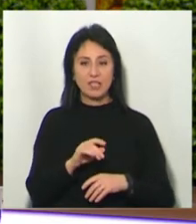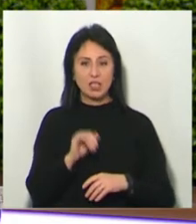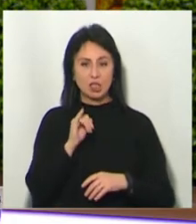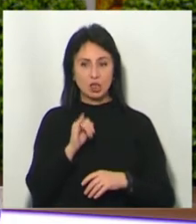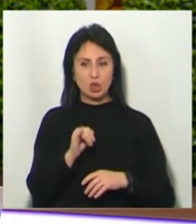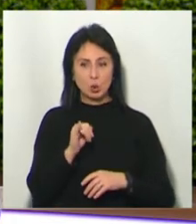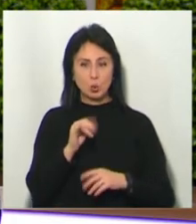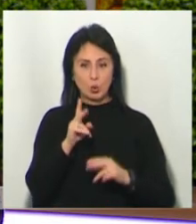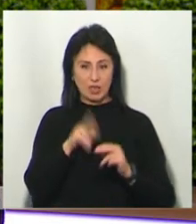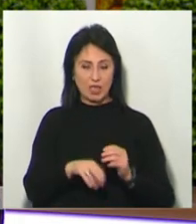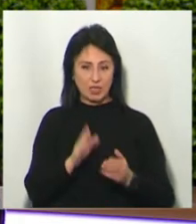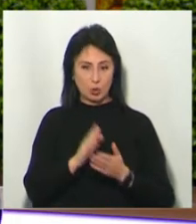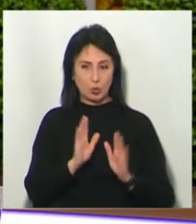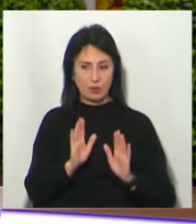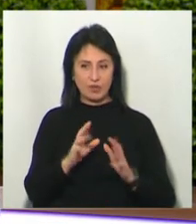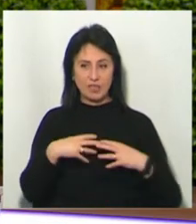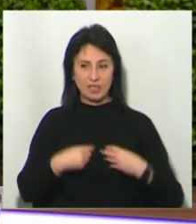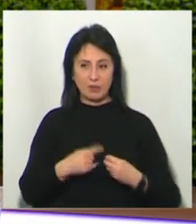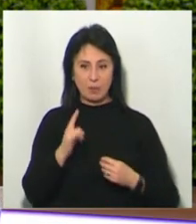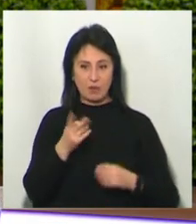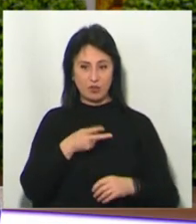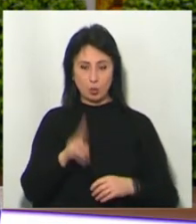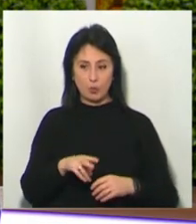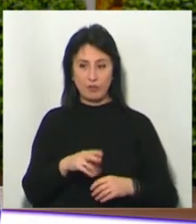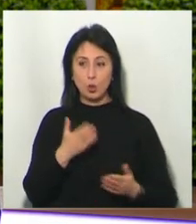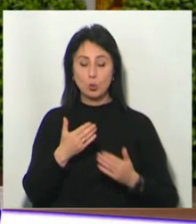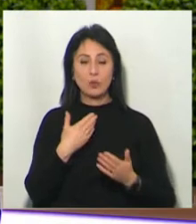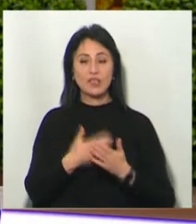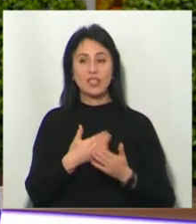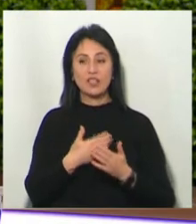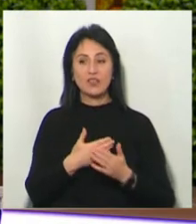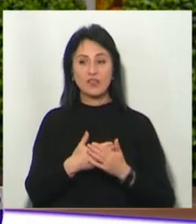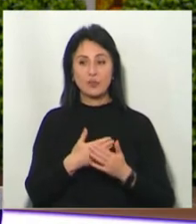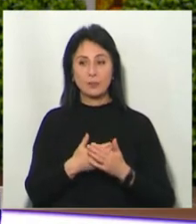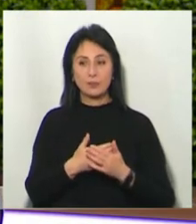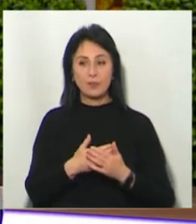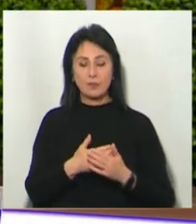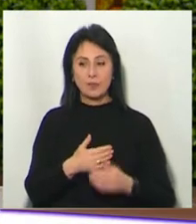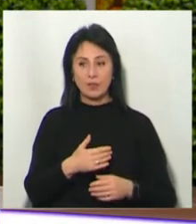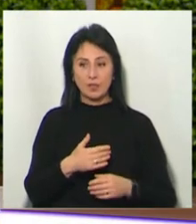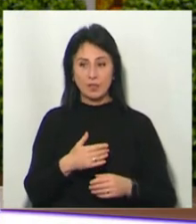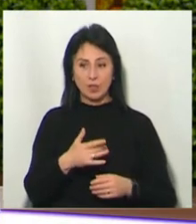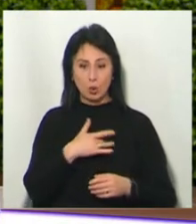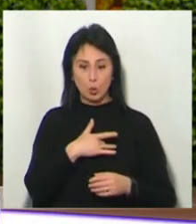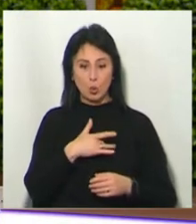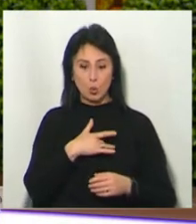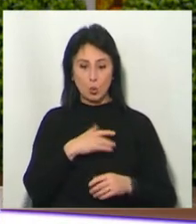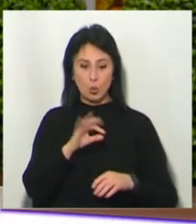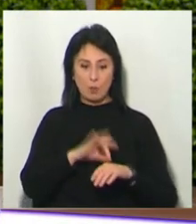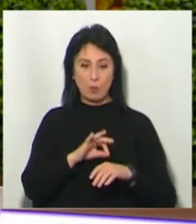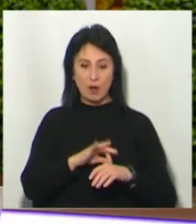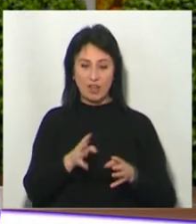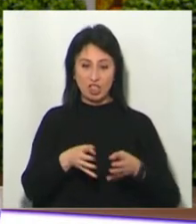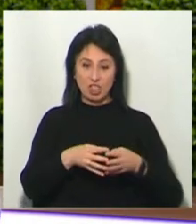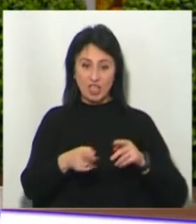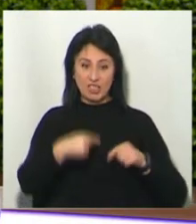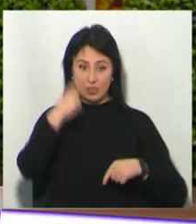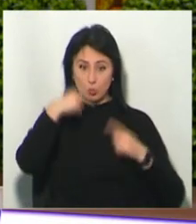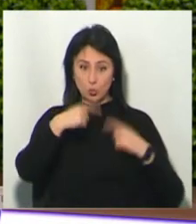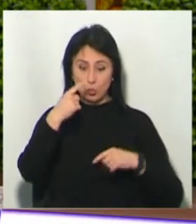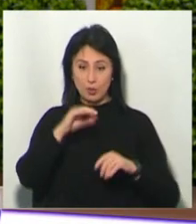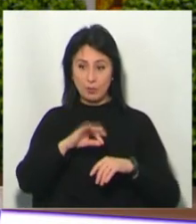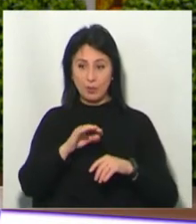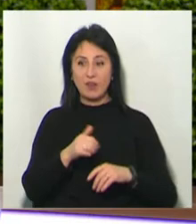ცუდი დასასრულია და სამწუხაროდ ბავშვი იღუპება. Თუ თქვათ, გულის თანდაყოლილ პათოლოგიებთან არის შერწყმული, ამ